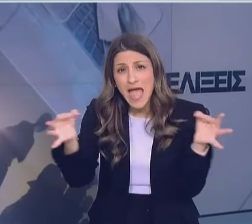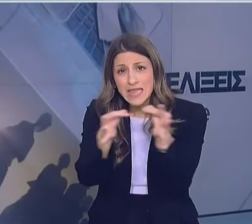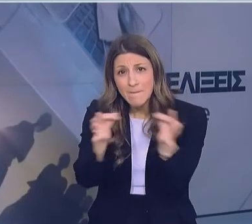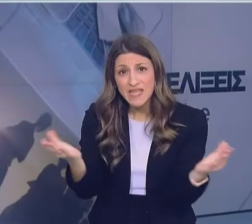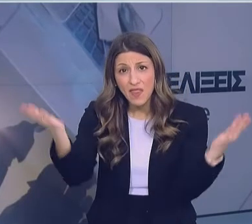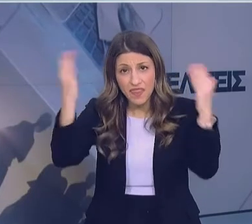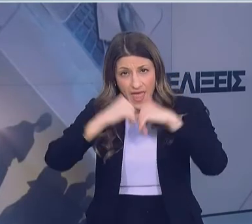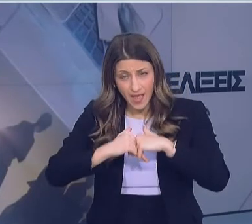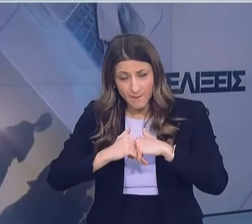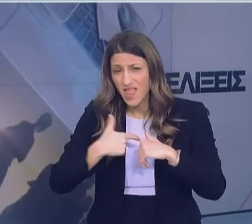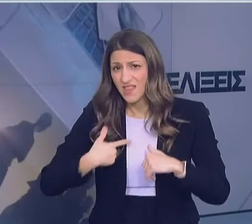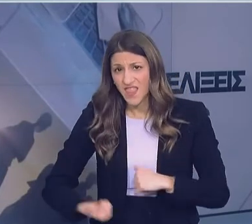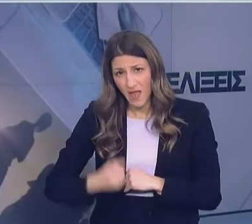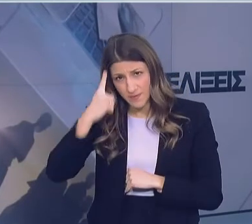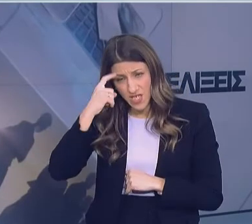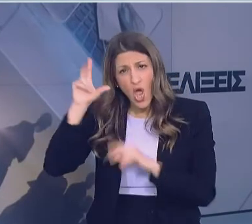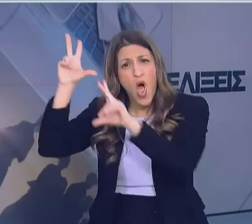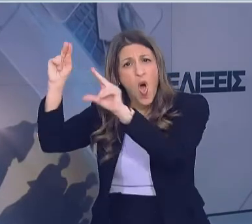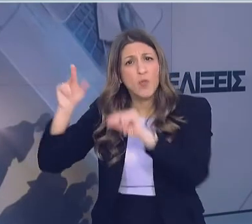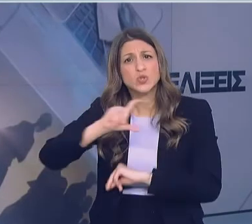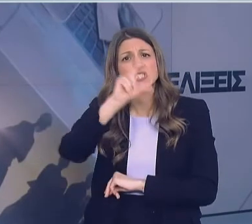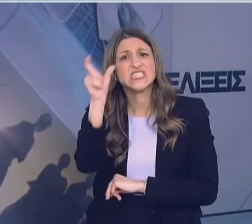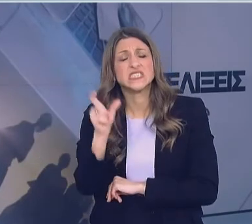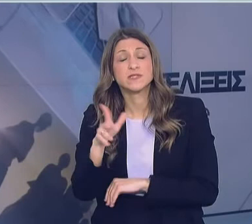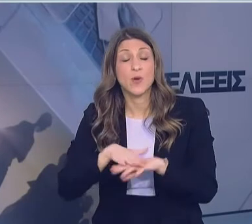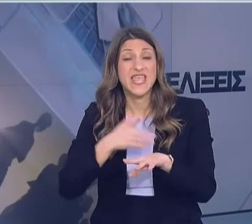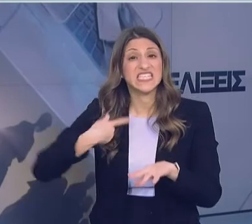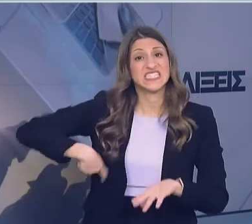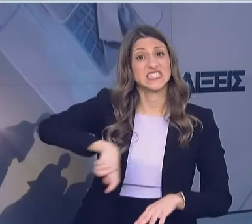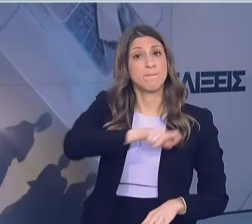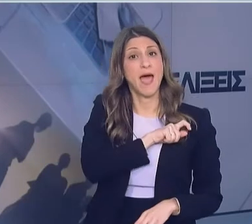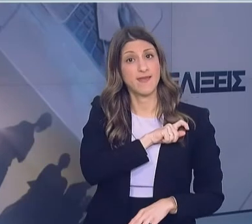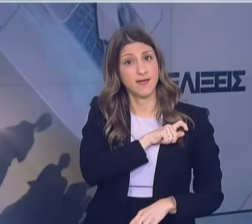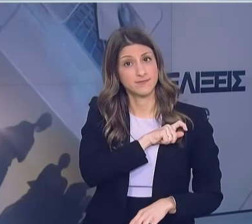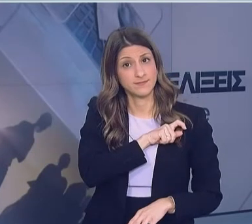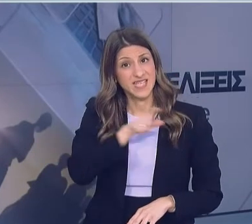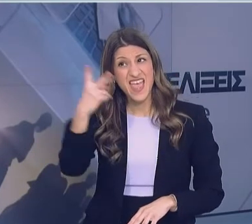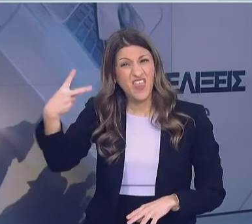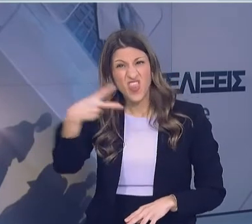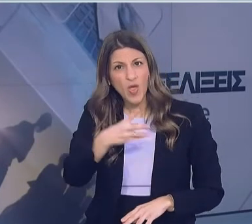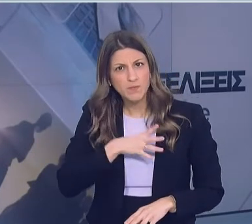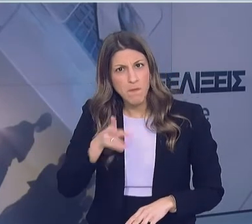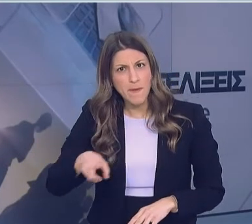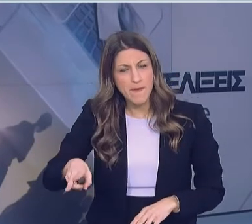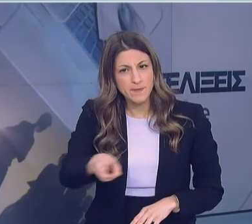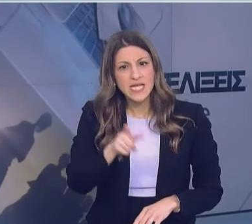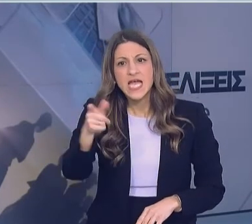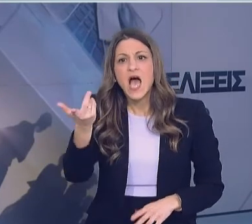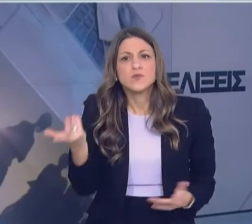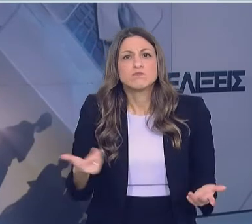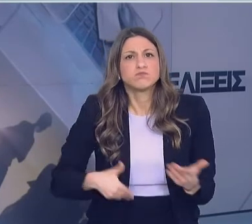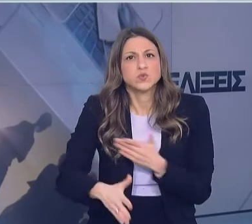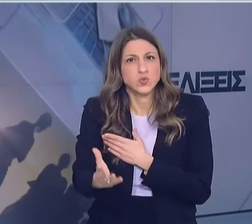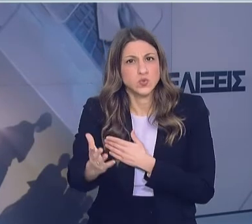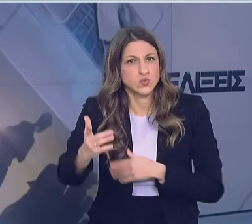πορεία της Ισπανίας, η οποία θρηνεί πάνω από 2.000 νεκρούς. Πότε εκτιμάτε ότι θα έχουμε κορύφωση και πότε βλέπετε να υποχωρεί το πανδημικό κύμα